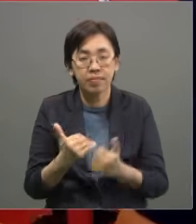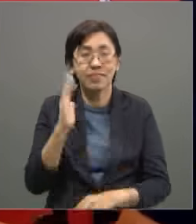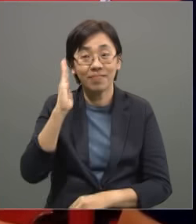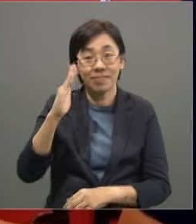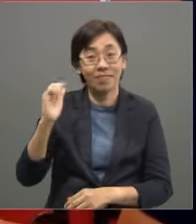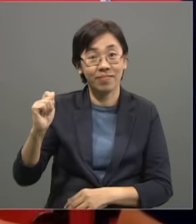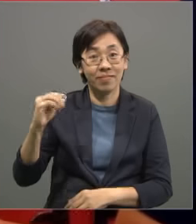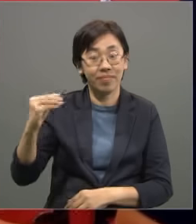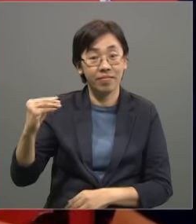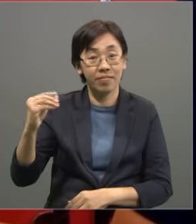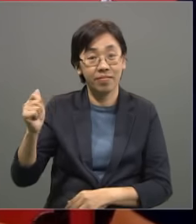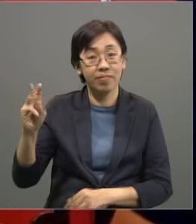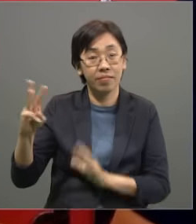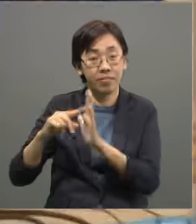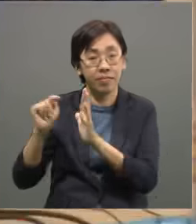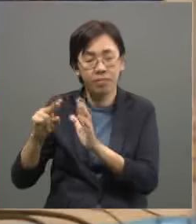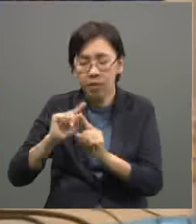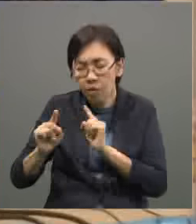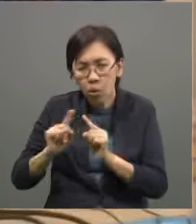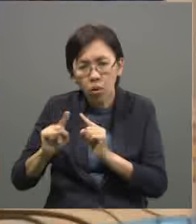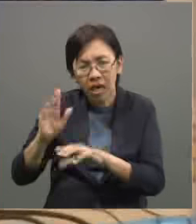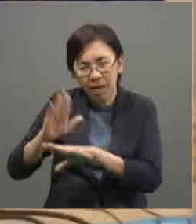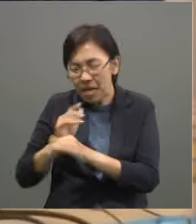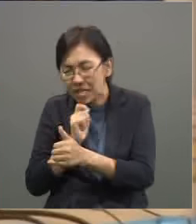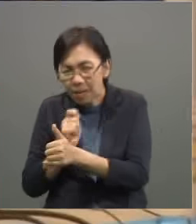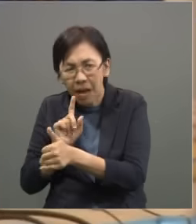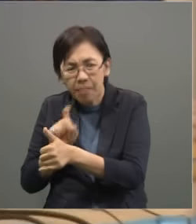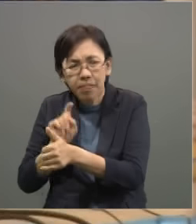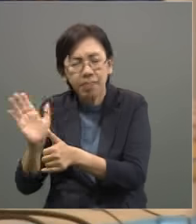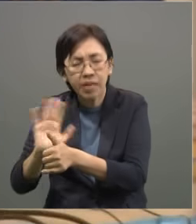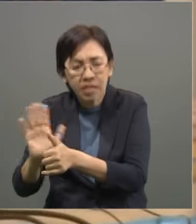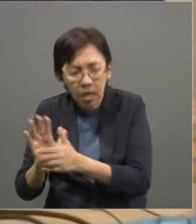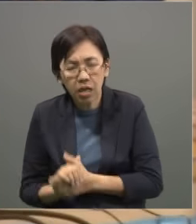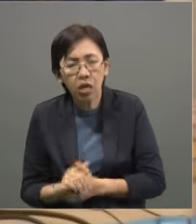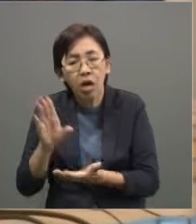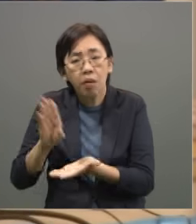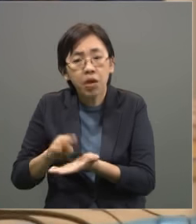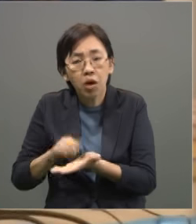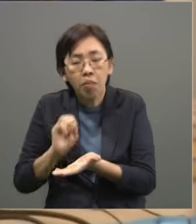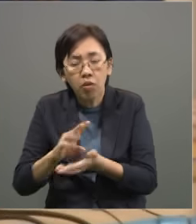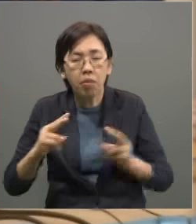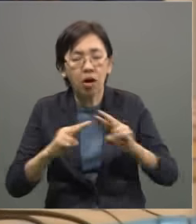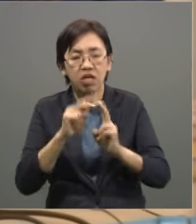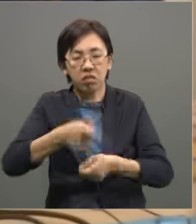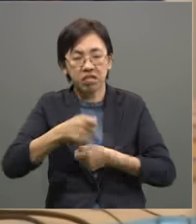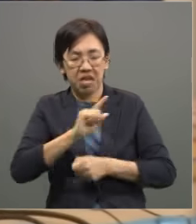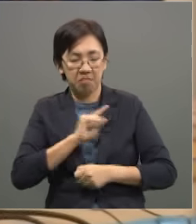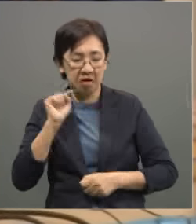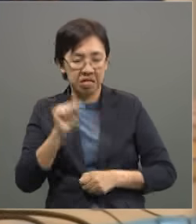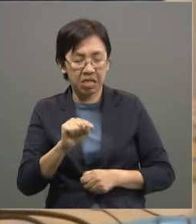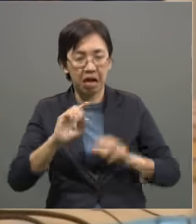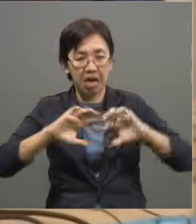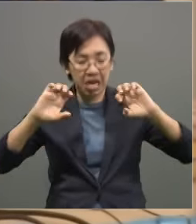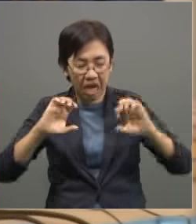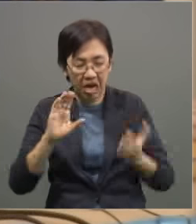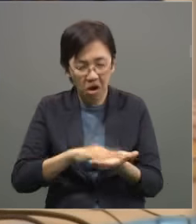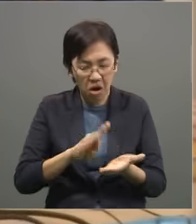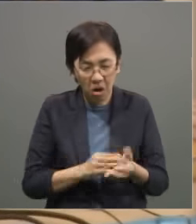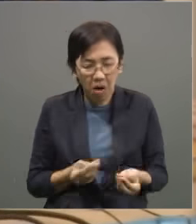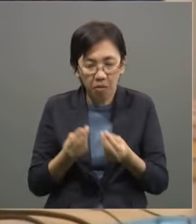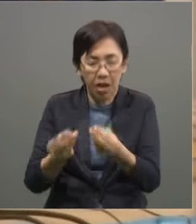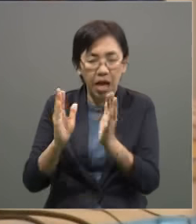ทเนี่ยเป็นลักษณะของการพูดคุยกันนะครับไม่ใช่การสอบปากคำแล้วส่วนที่มีข้อมูลบอกว่ากระทรวงเกษตรสั่งห้ามข้าราชการนำข้อมูลออก